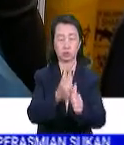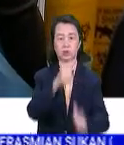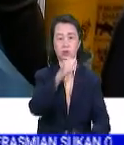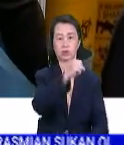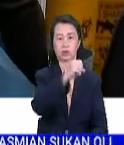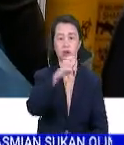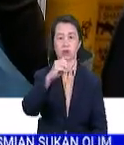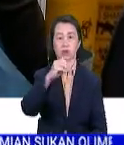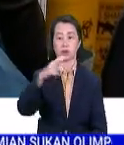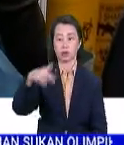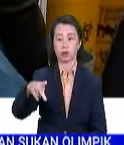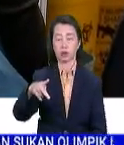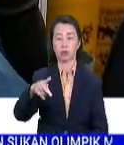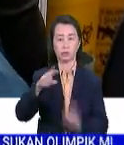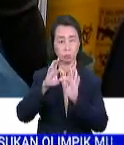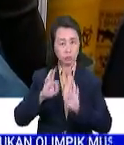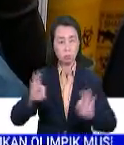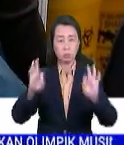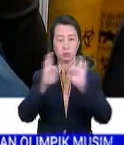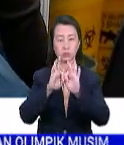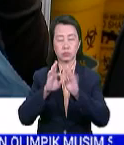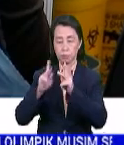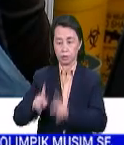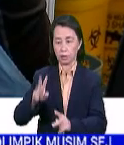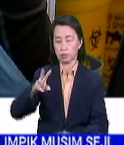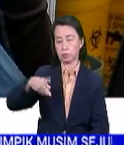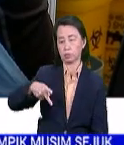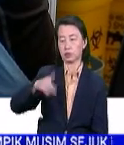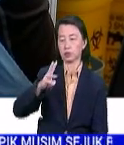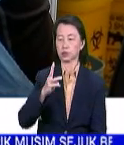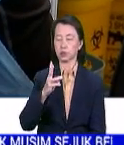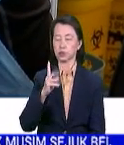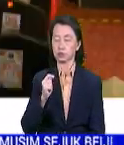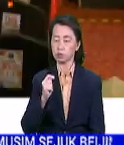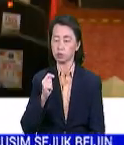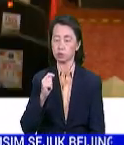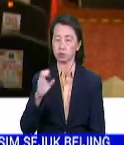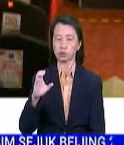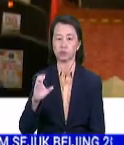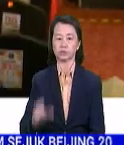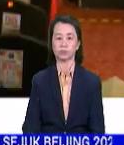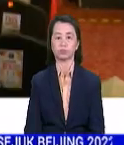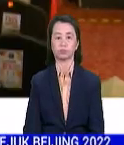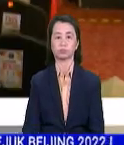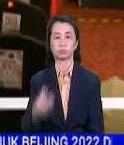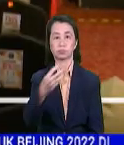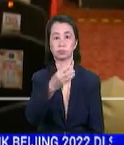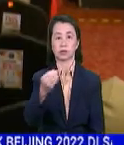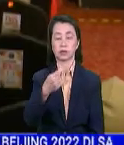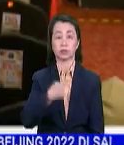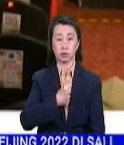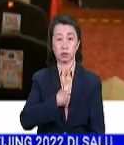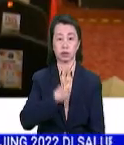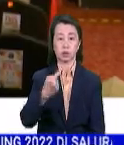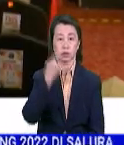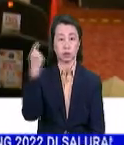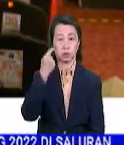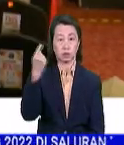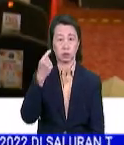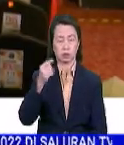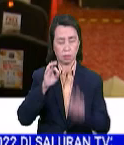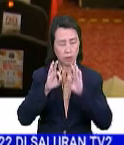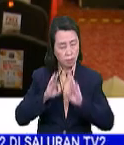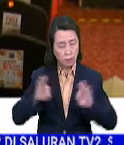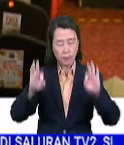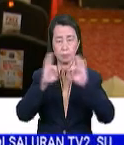operasi standard SOP turut diutamakan pihak WTCKL juga. Dan saya juga sentiasa menitik